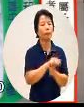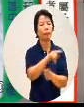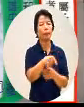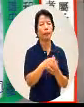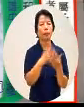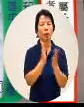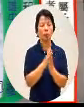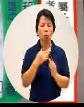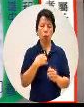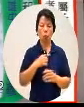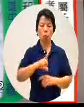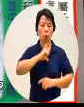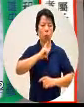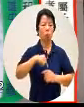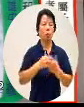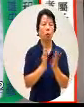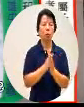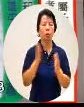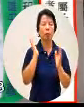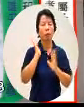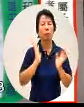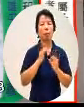他們小孩在美國買的黑面子